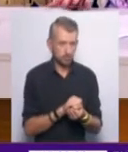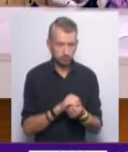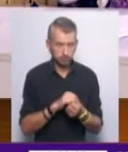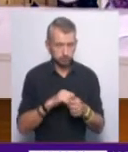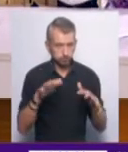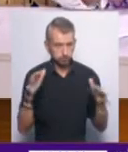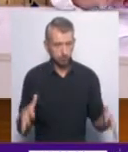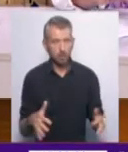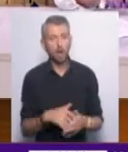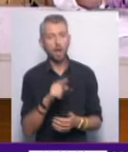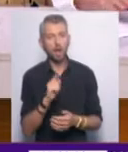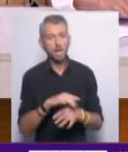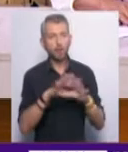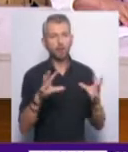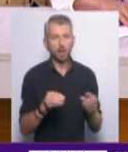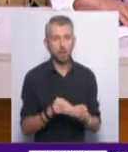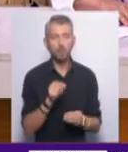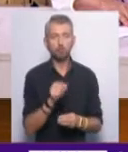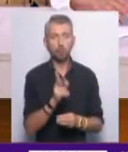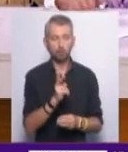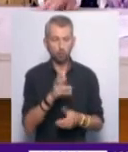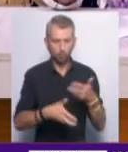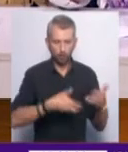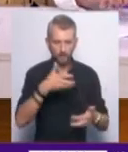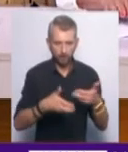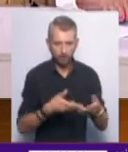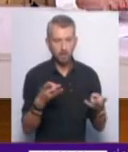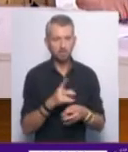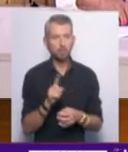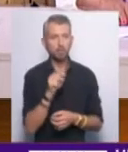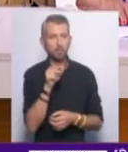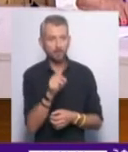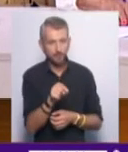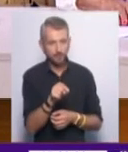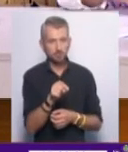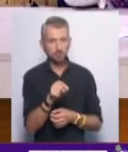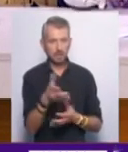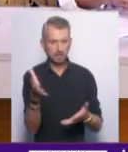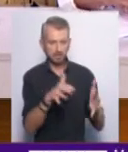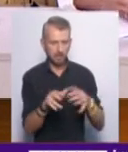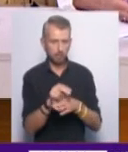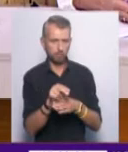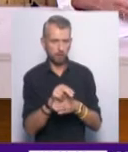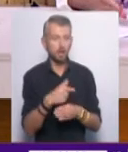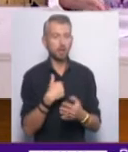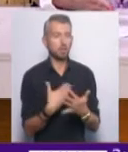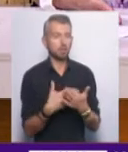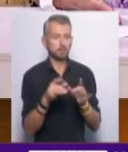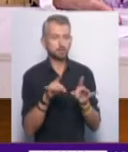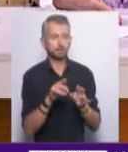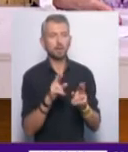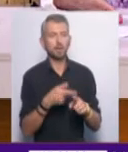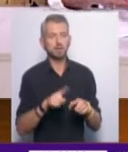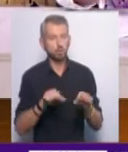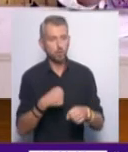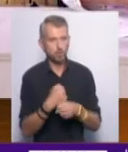так, потрібно шукати. Але ж взагалі той, хто розривав, треба, щоб він і заривав. І я привела приклад, як можна це